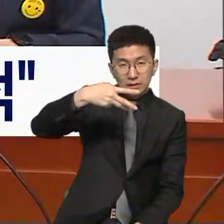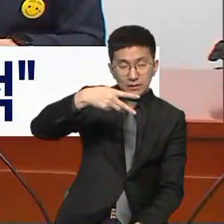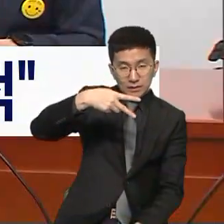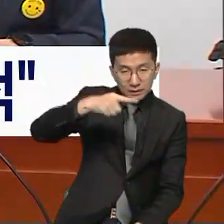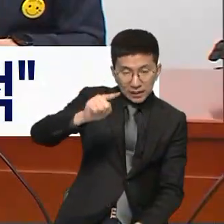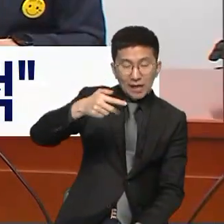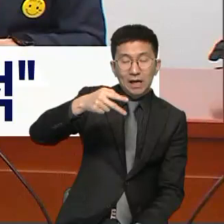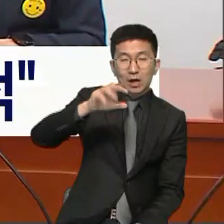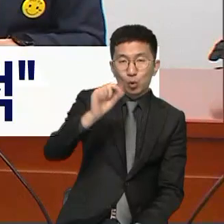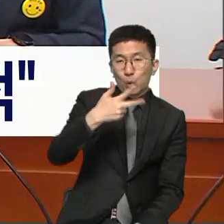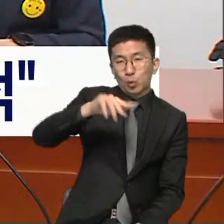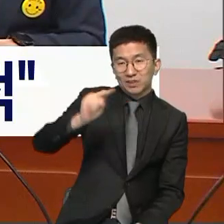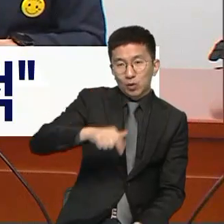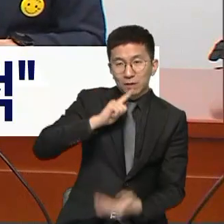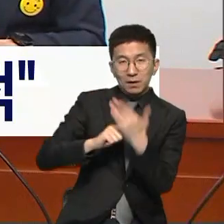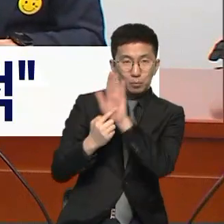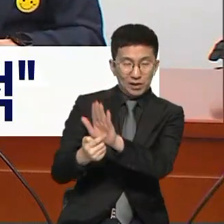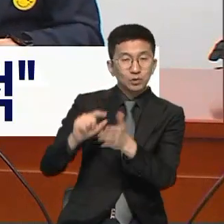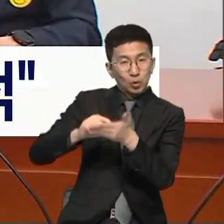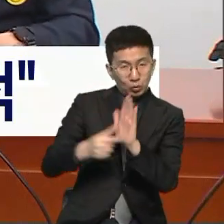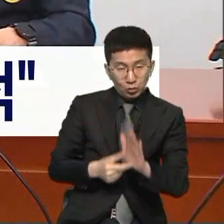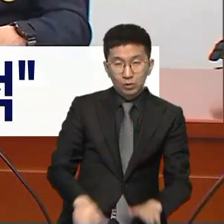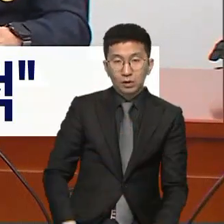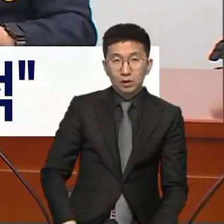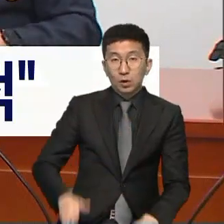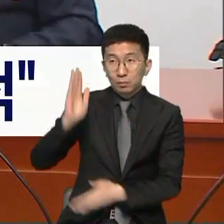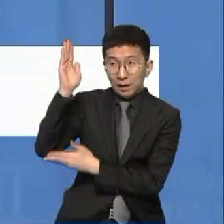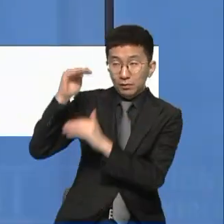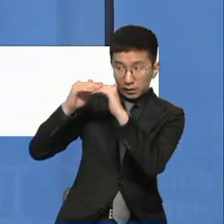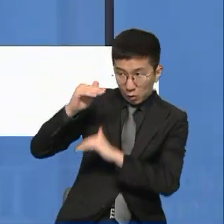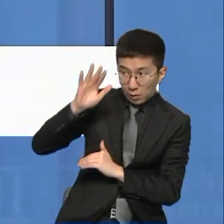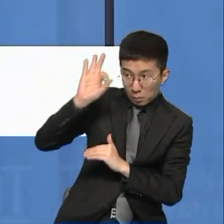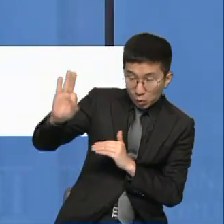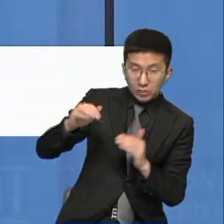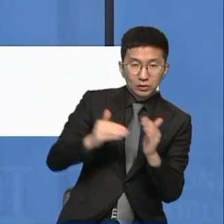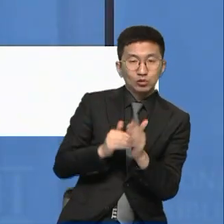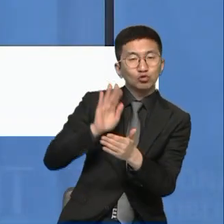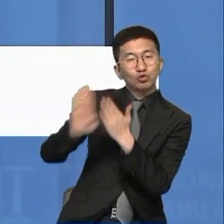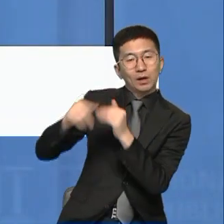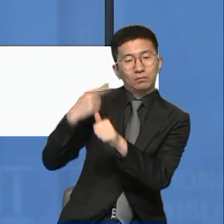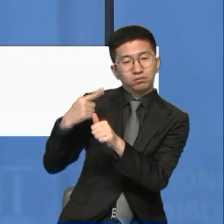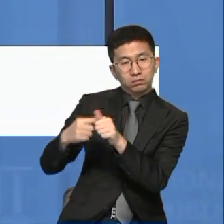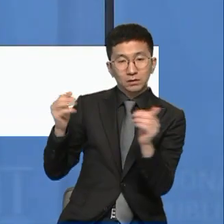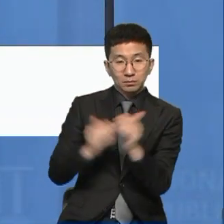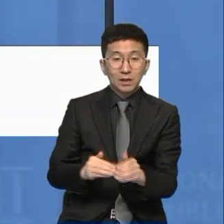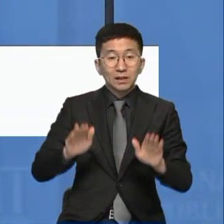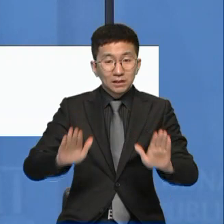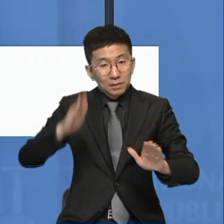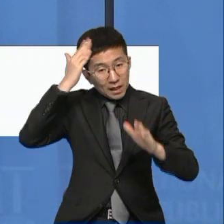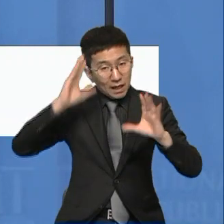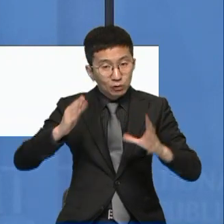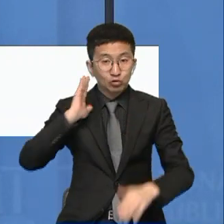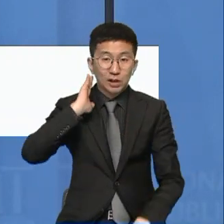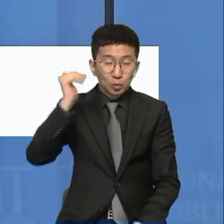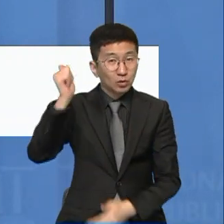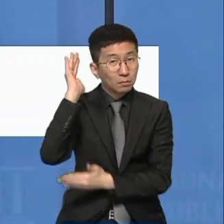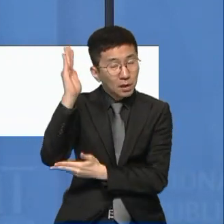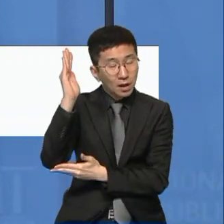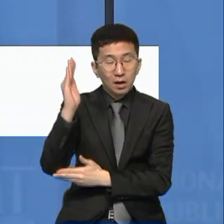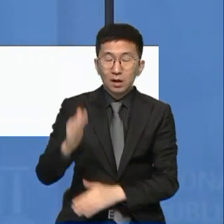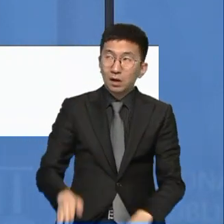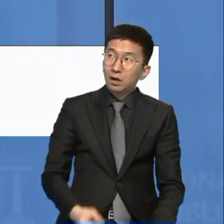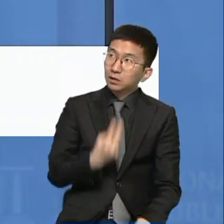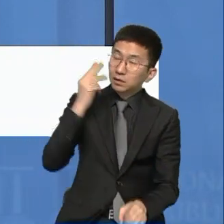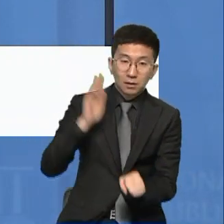발언이 전해지자마자 날선 논평을 쏟아냈습니다. 이게 대한민국 대통령이 할